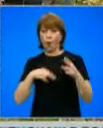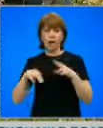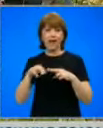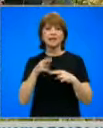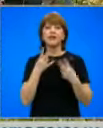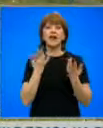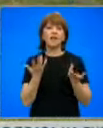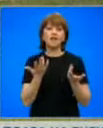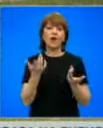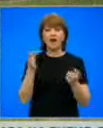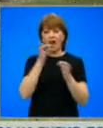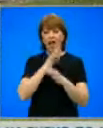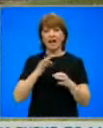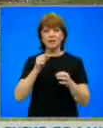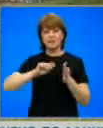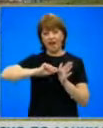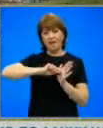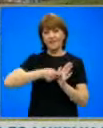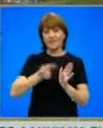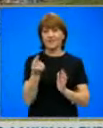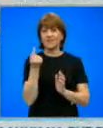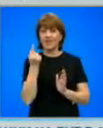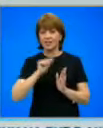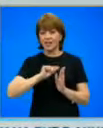на защитни шапки на спирателните вентили.